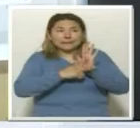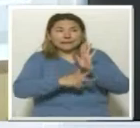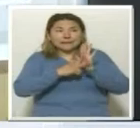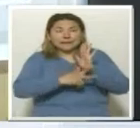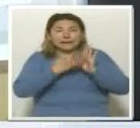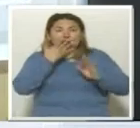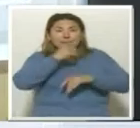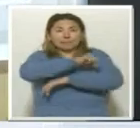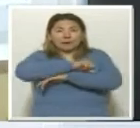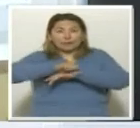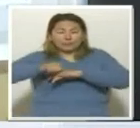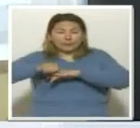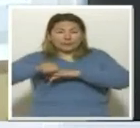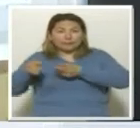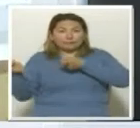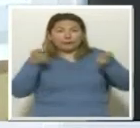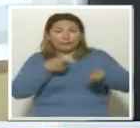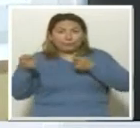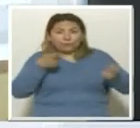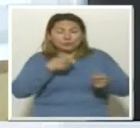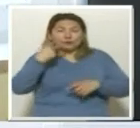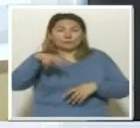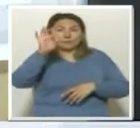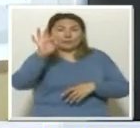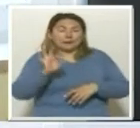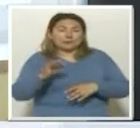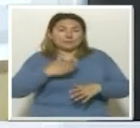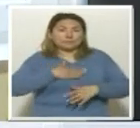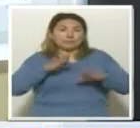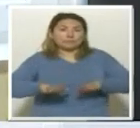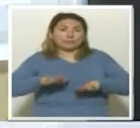импортный өнім шетелден әкелінген, 20%